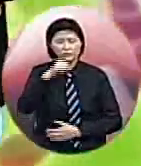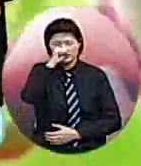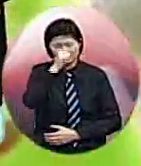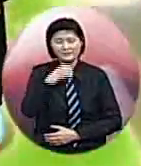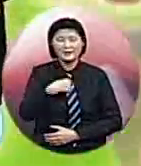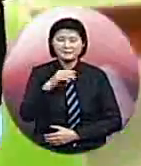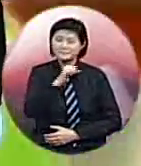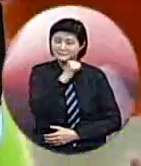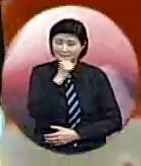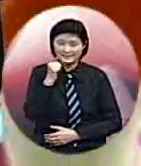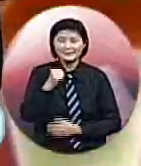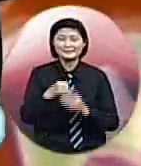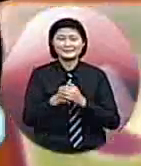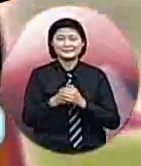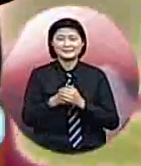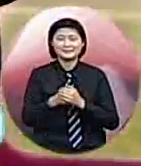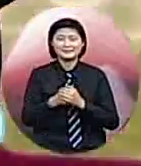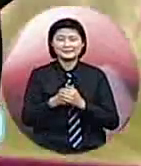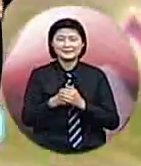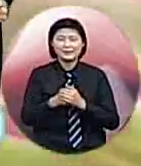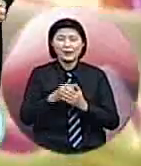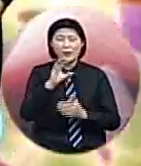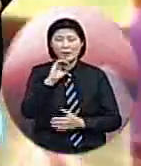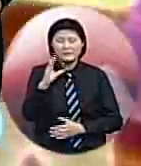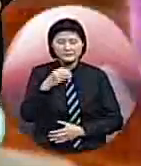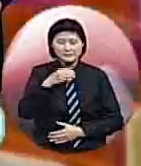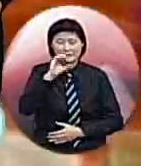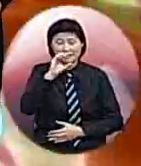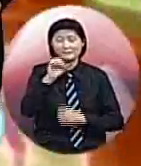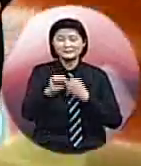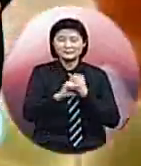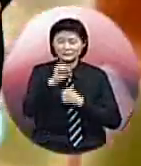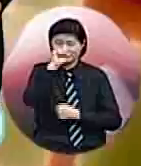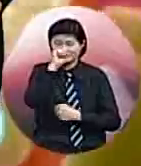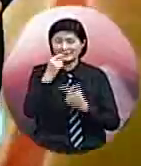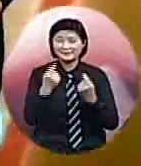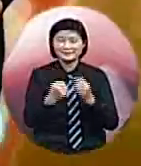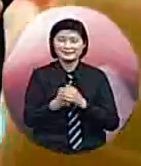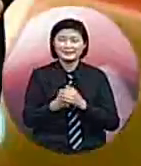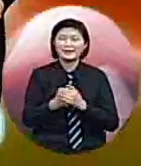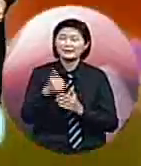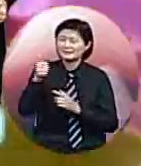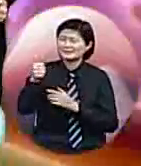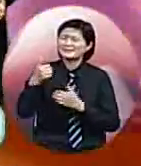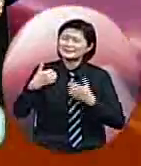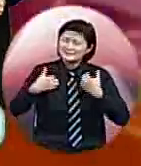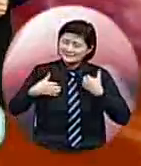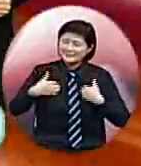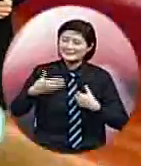맛있어요. 아. 바삭바삭한 돈가스에다가 생맥주 한잔 하면 아주 좋죠. 아주 부영씨는 재밌어.